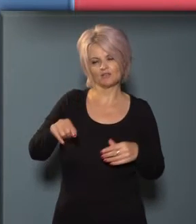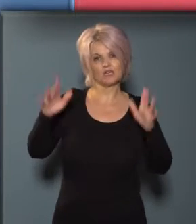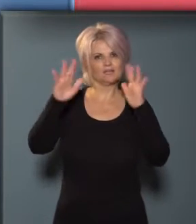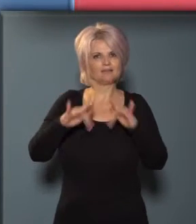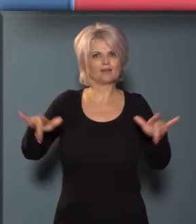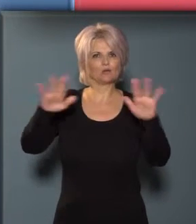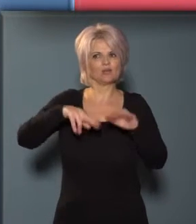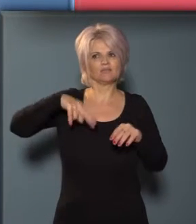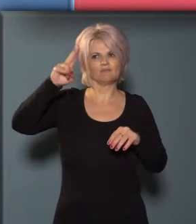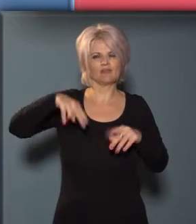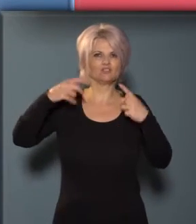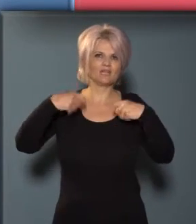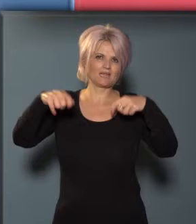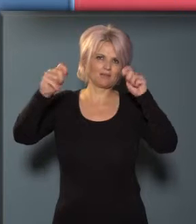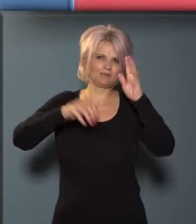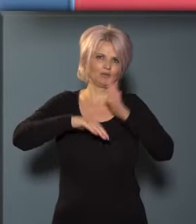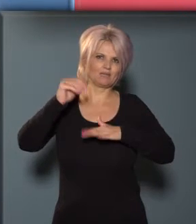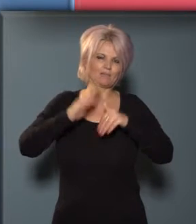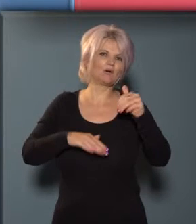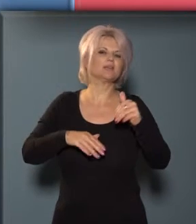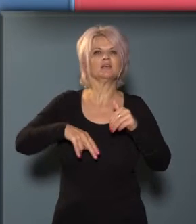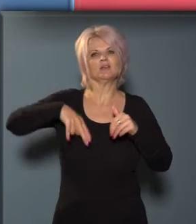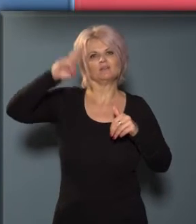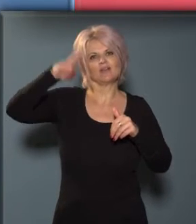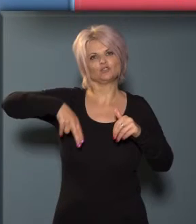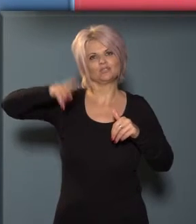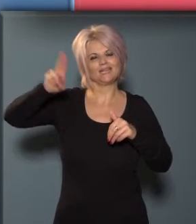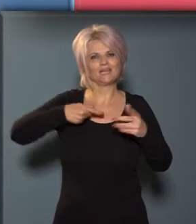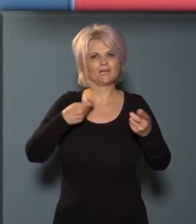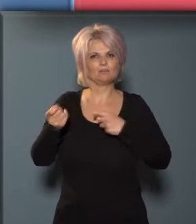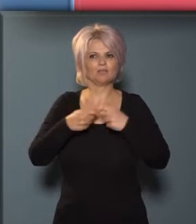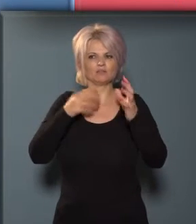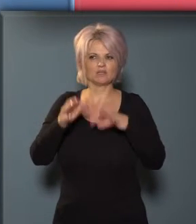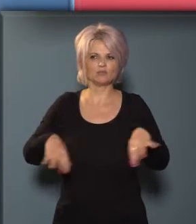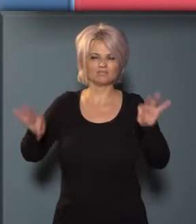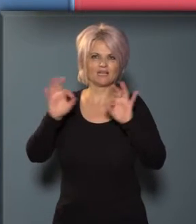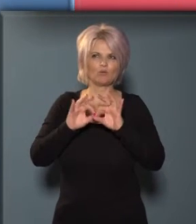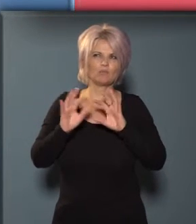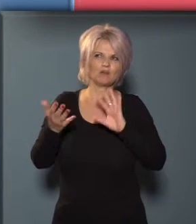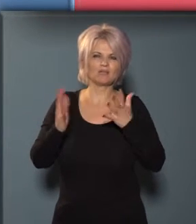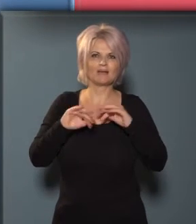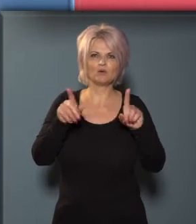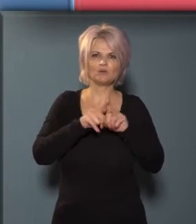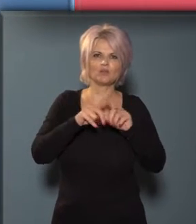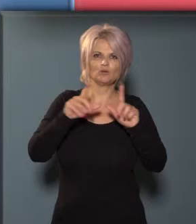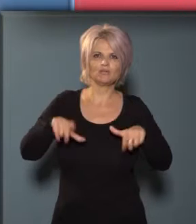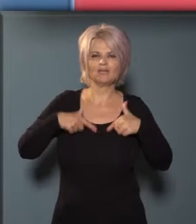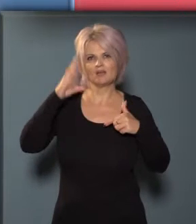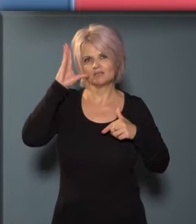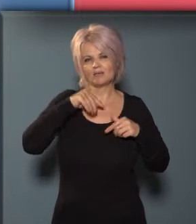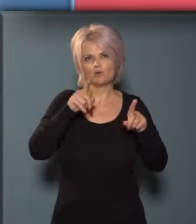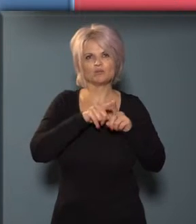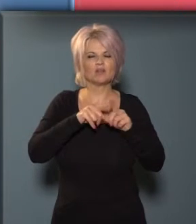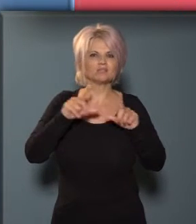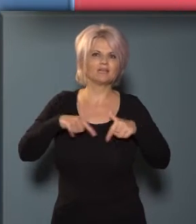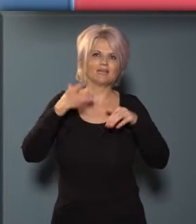dekoratív festék vagy építőipari festékpiac, hiszen még az országokban nagyjából ugyanúgy élnek az emberek ugyanazon